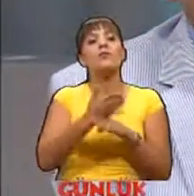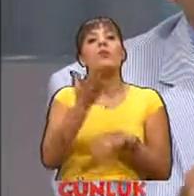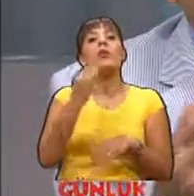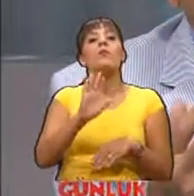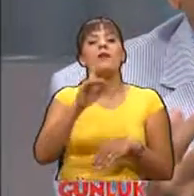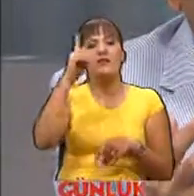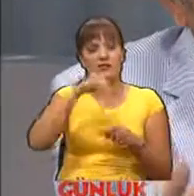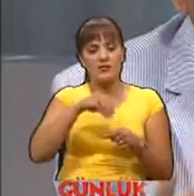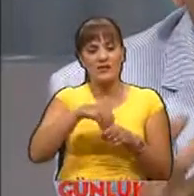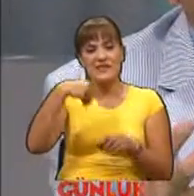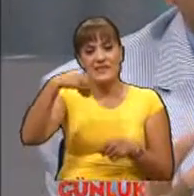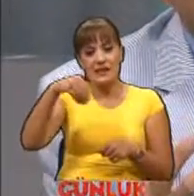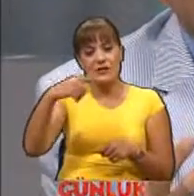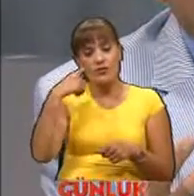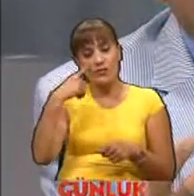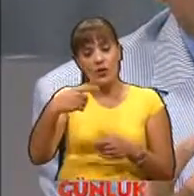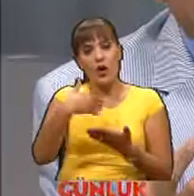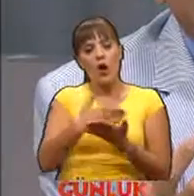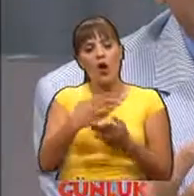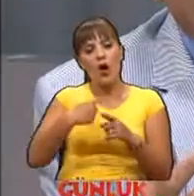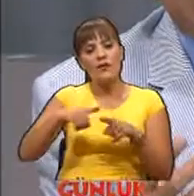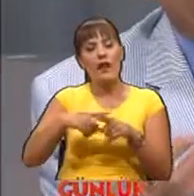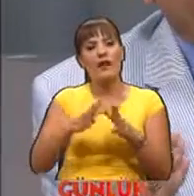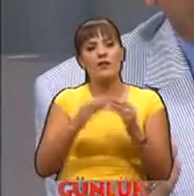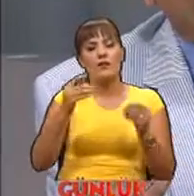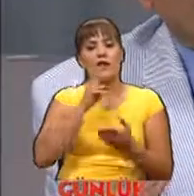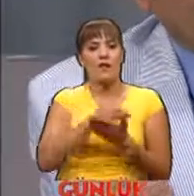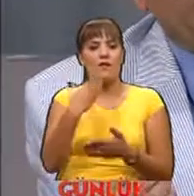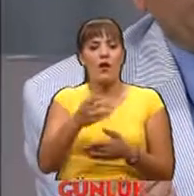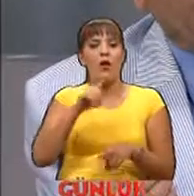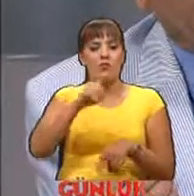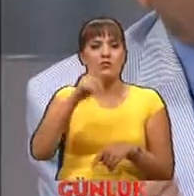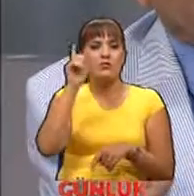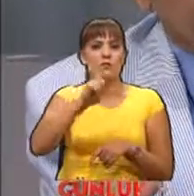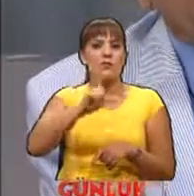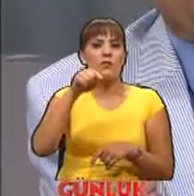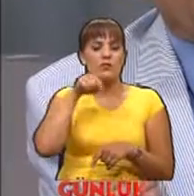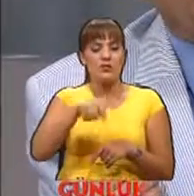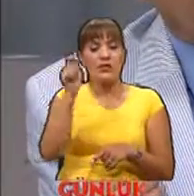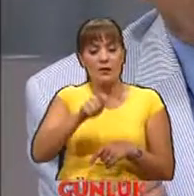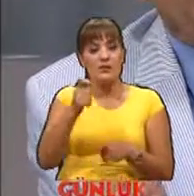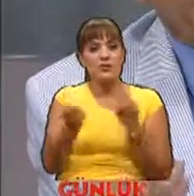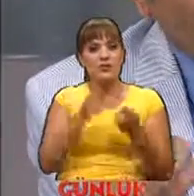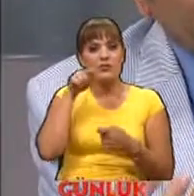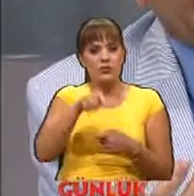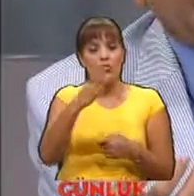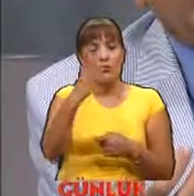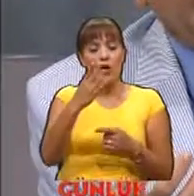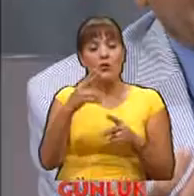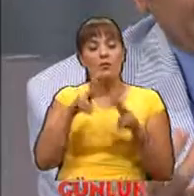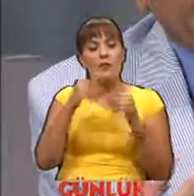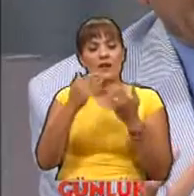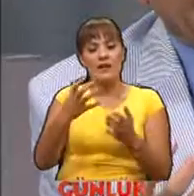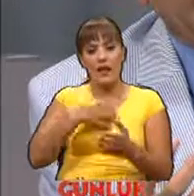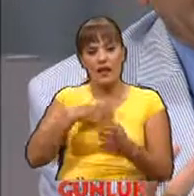olmadığı için satış suretiyle ortaklığın giderilmesine karar veriyoruz. O halde sorumuzun yanıtı şu, yapılacak iş şu. 4